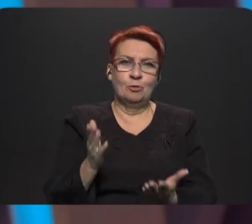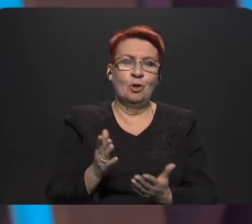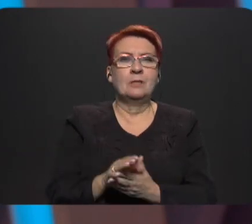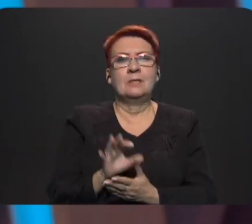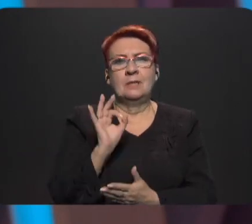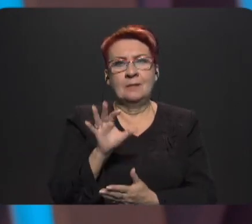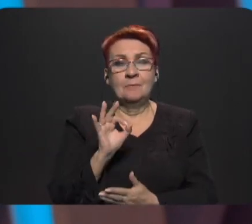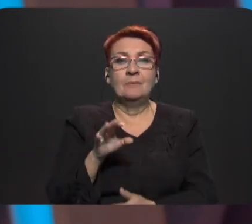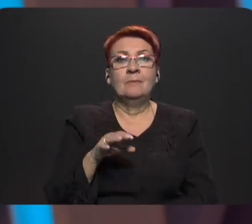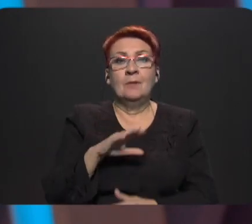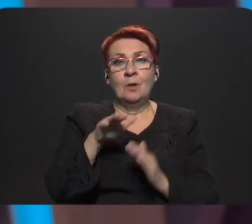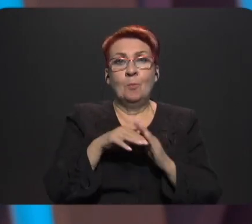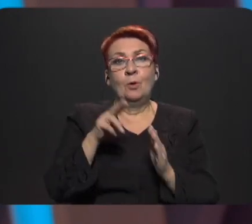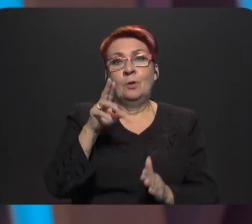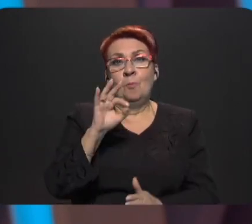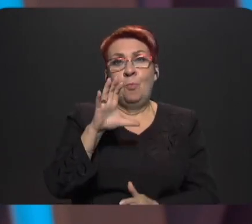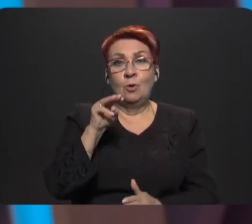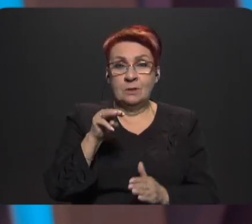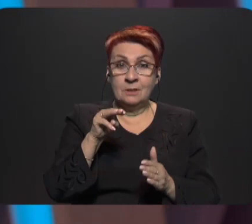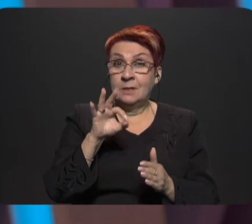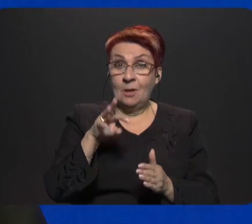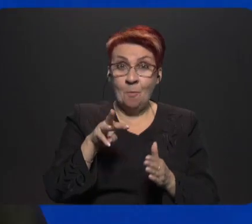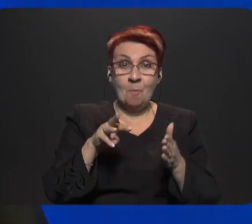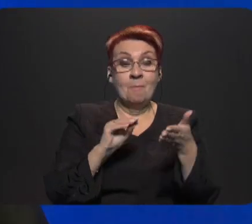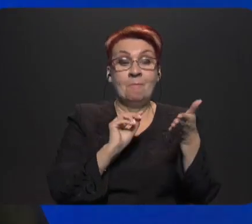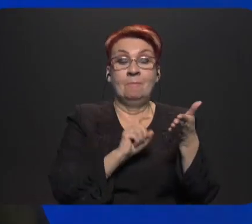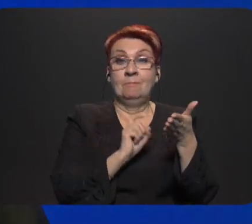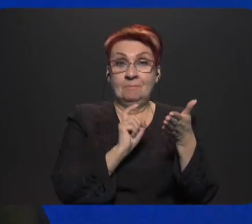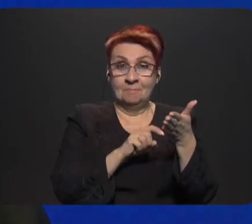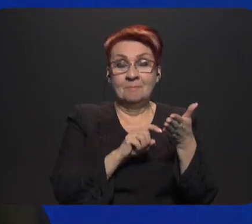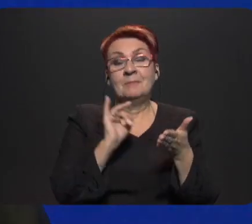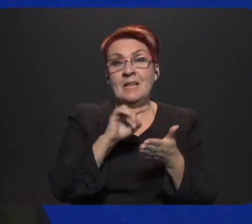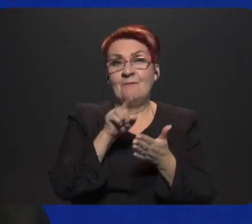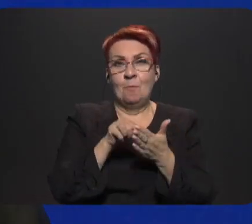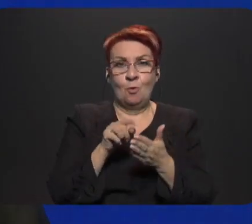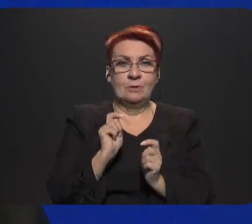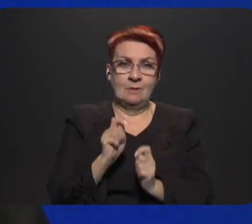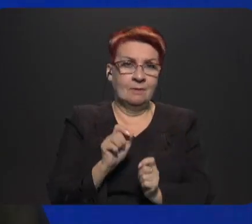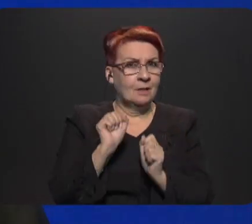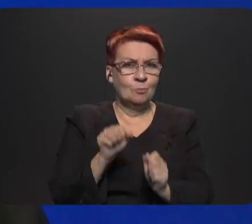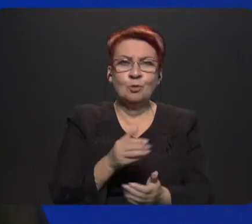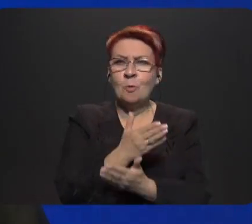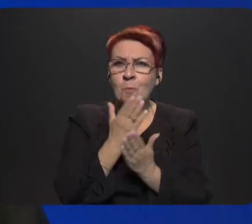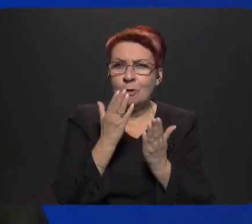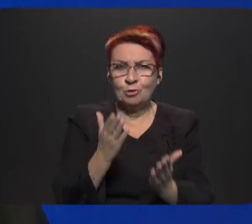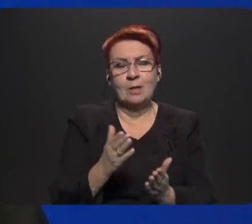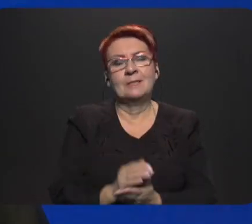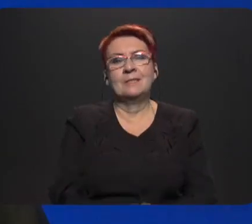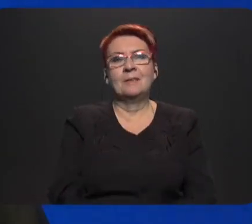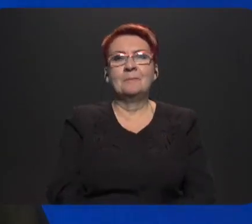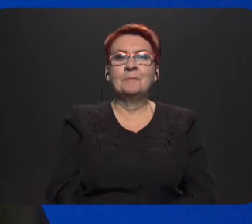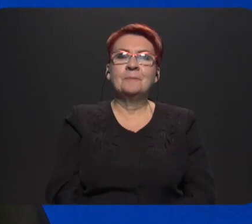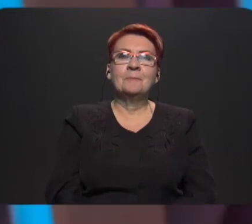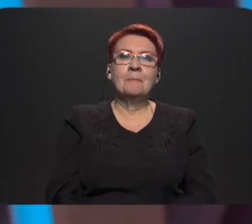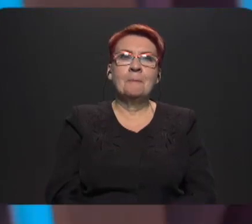под постами вопросы. Мы с батюшкой все видим, все читаем и с удовольствием на них ответим. Батюшка, а следующий вопрос у нас из почты